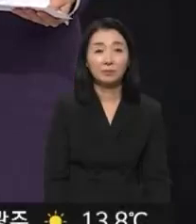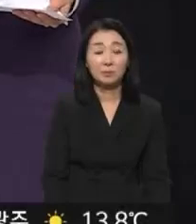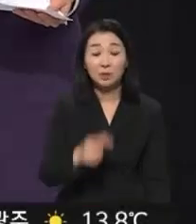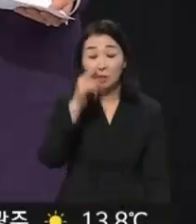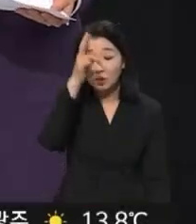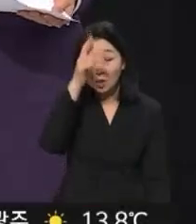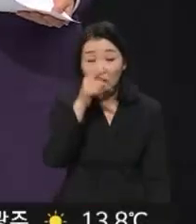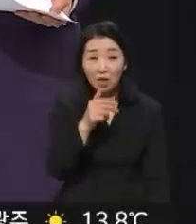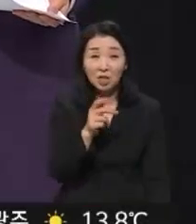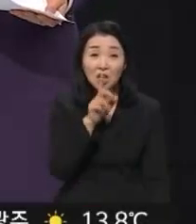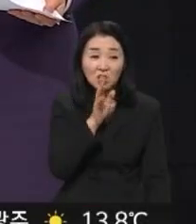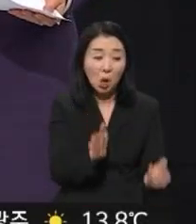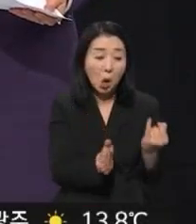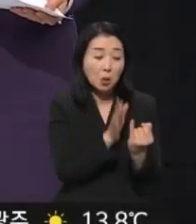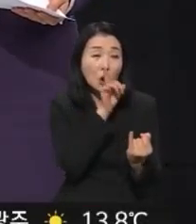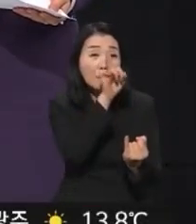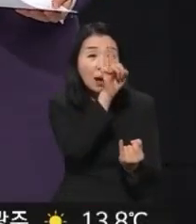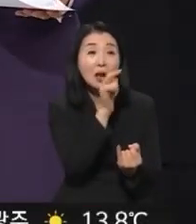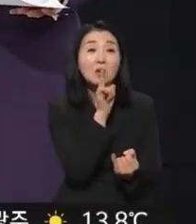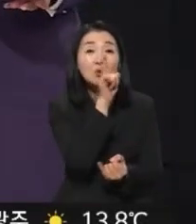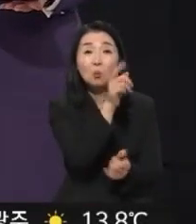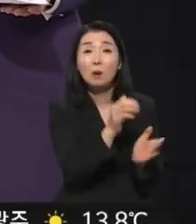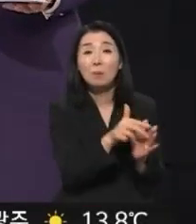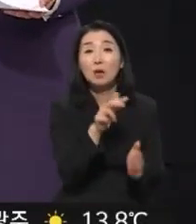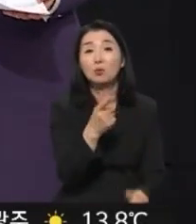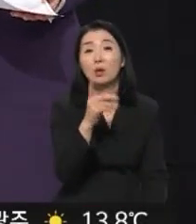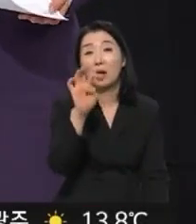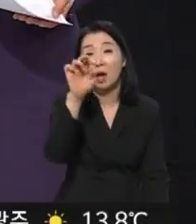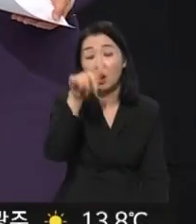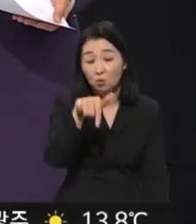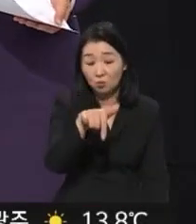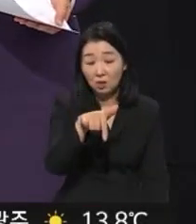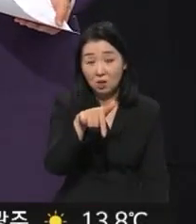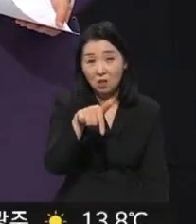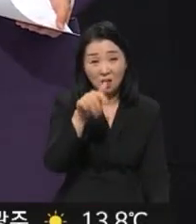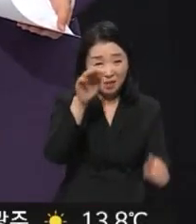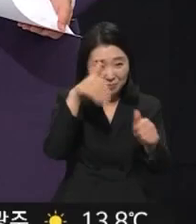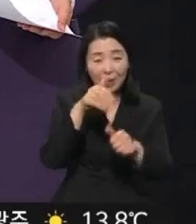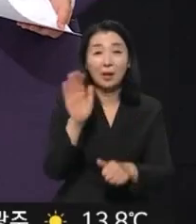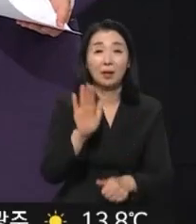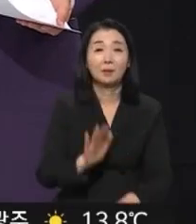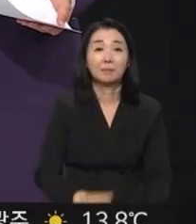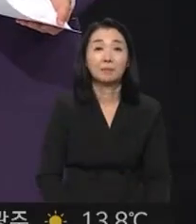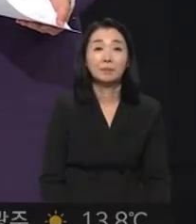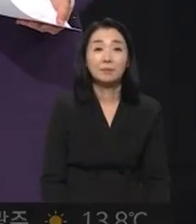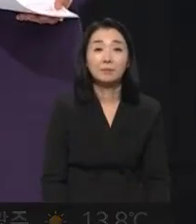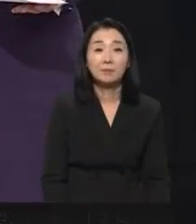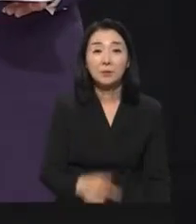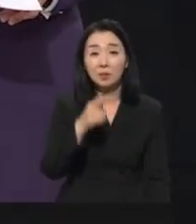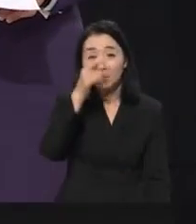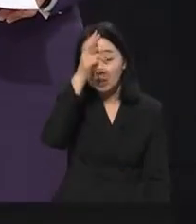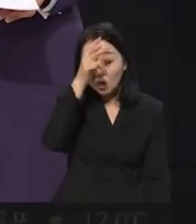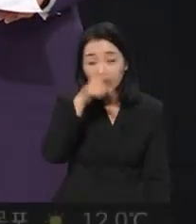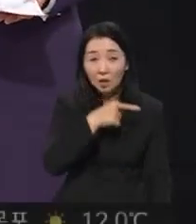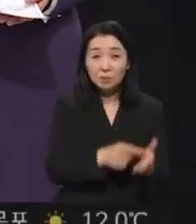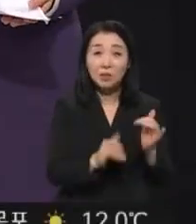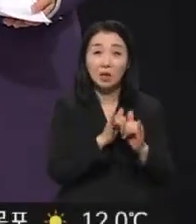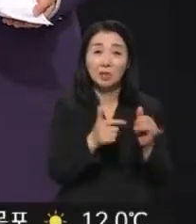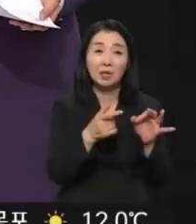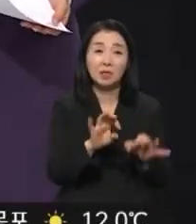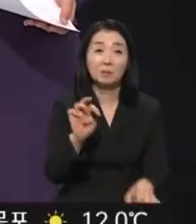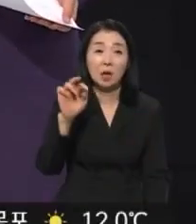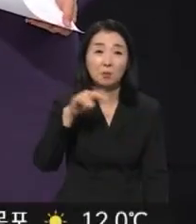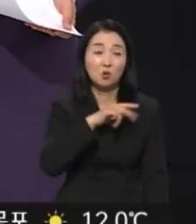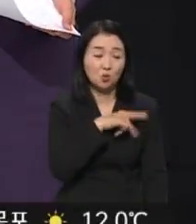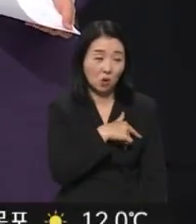경찰이 성희롱성 발언 논란으로 고발당한 최강욱 의원에 대해 불송치 결정을 내렸습니다. 경찰은 피해자를 김남국